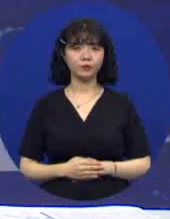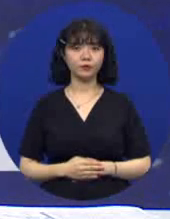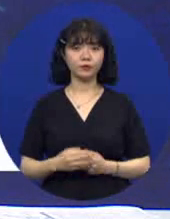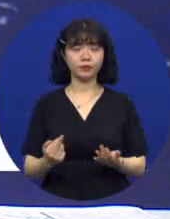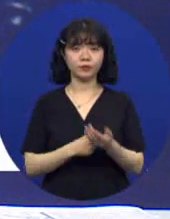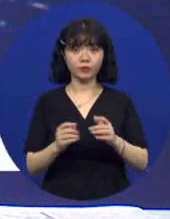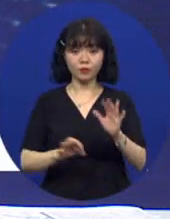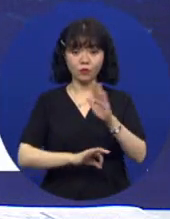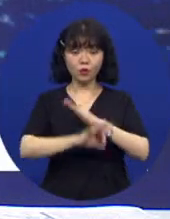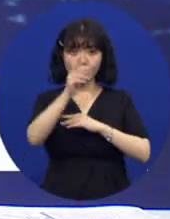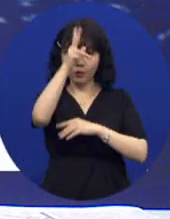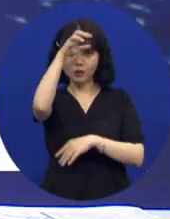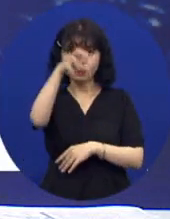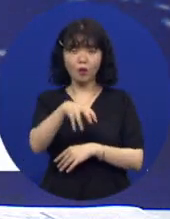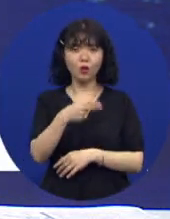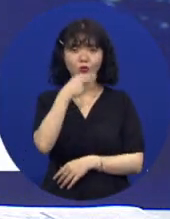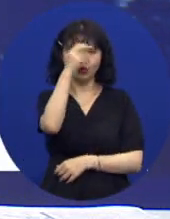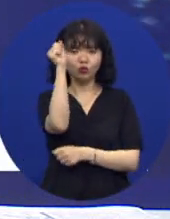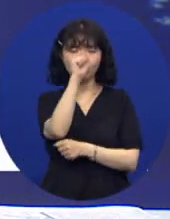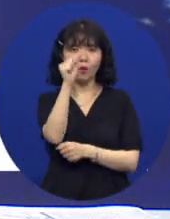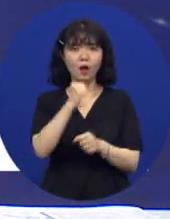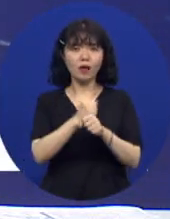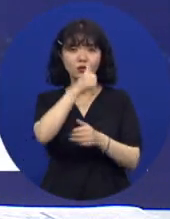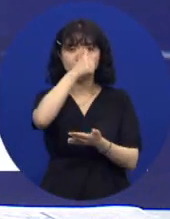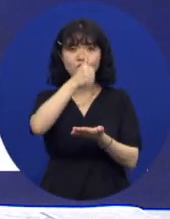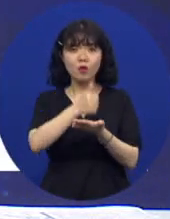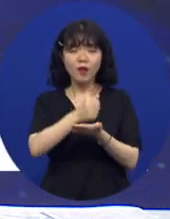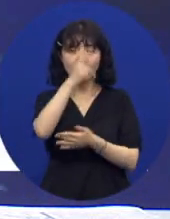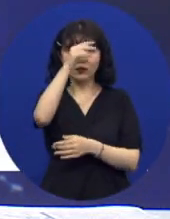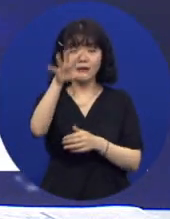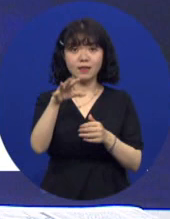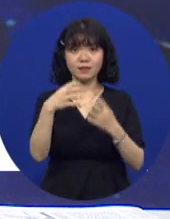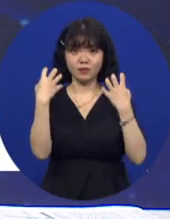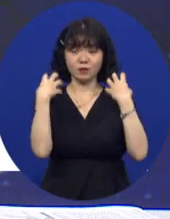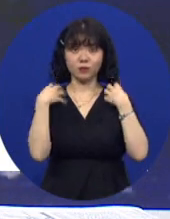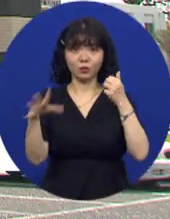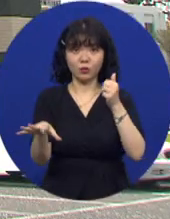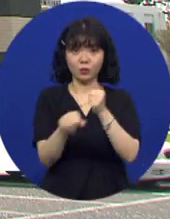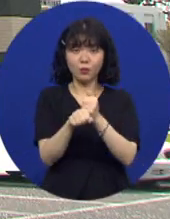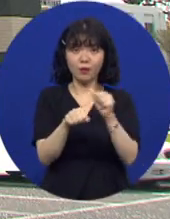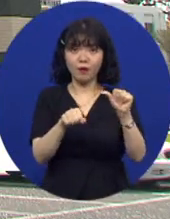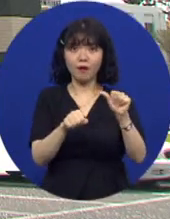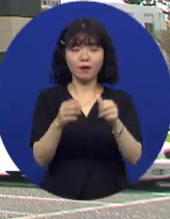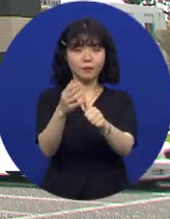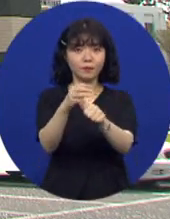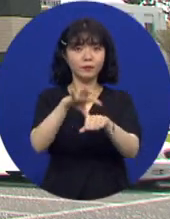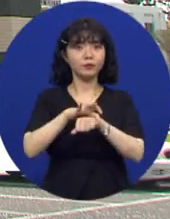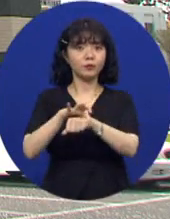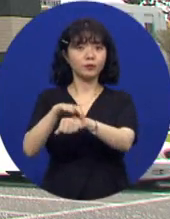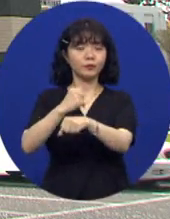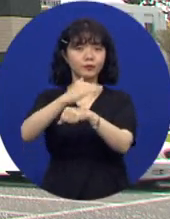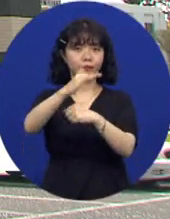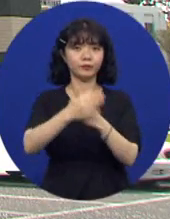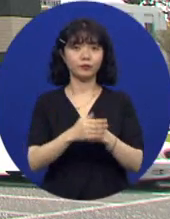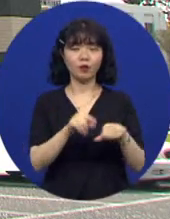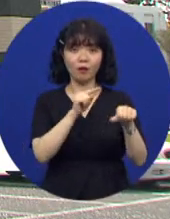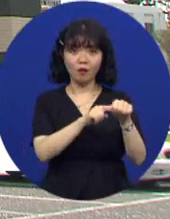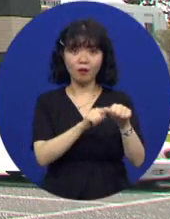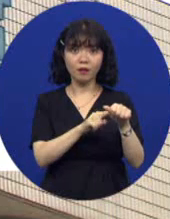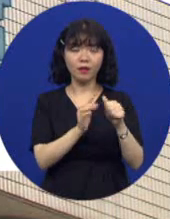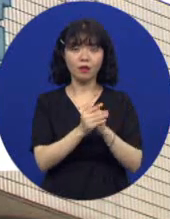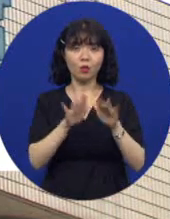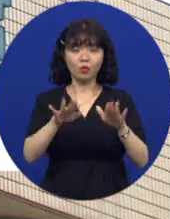제주 동부경찰서는 음주운전을 한 혐의로 제주경찰 청소 서 a 경감을 입건했습니다 a 경감은